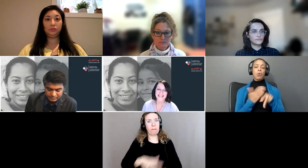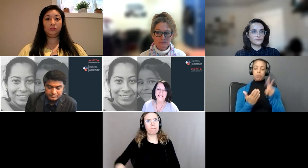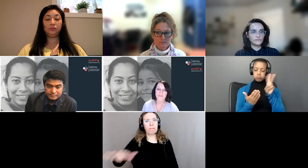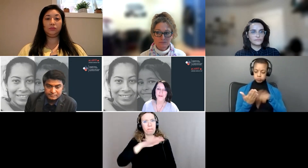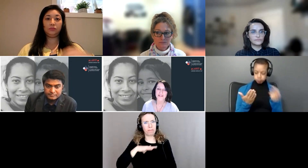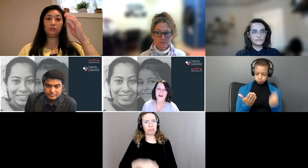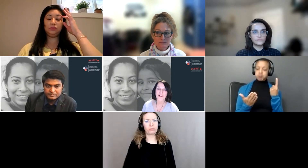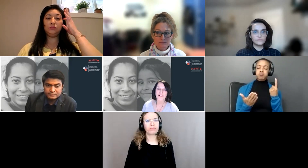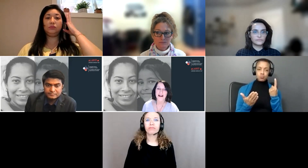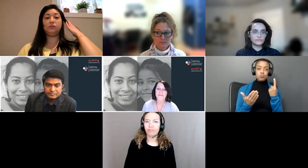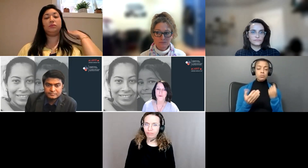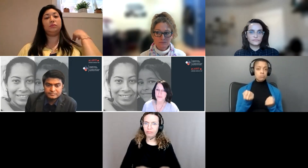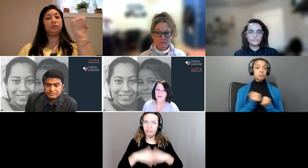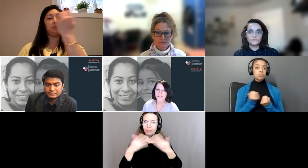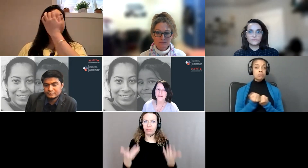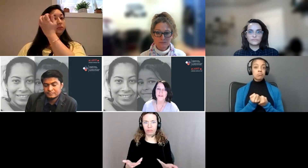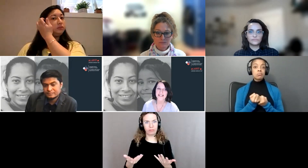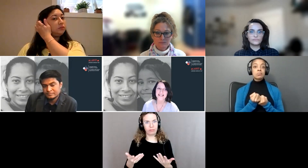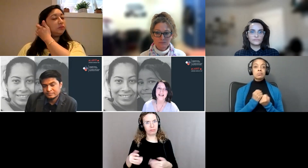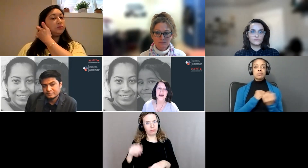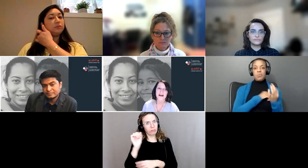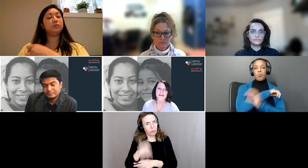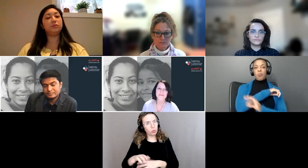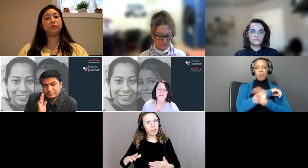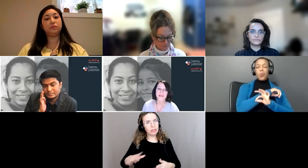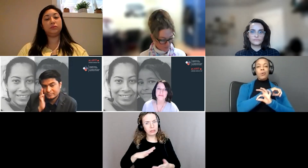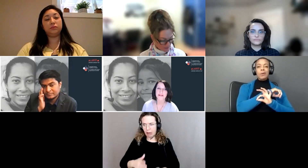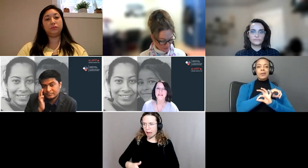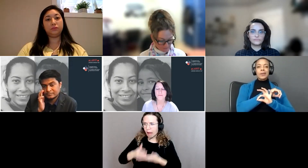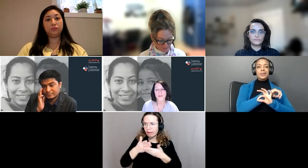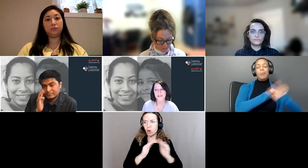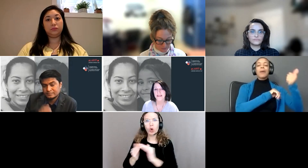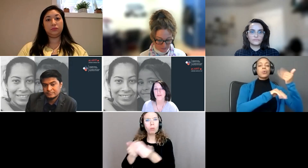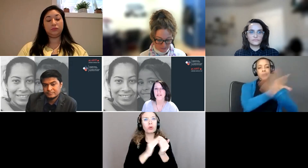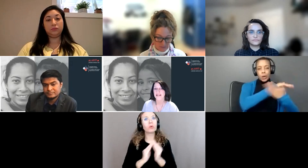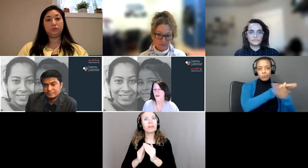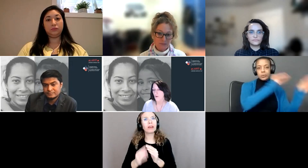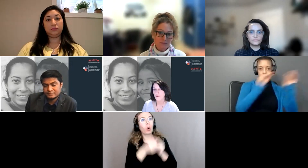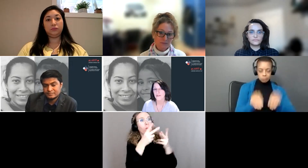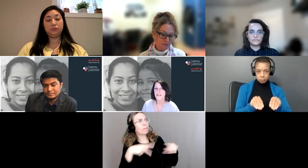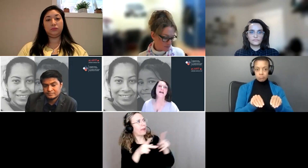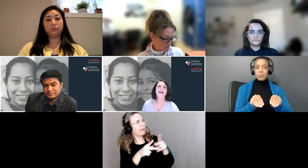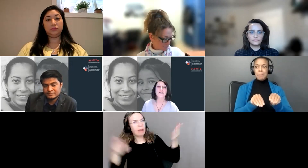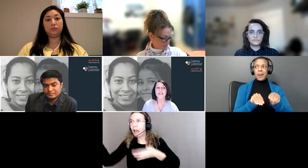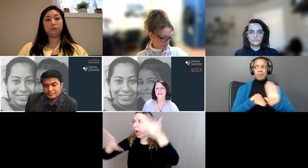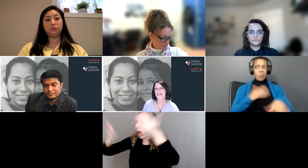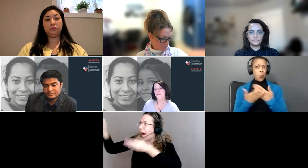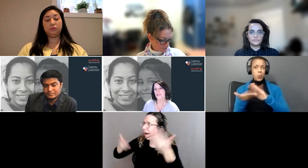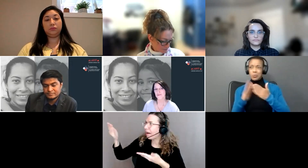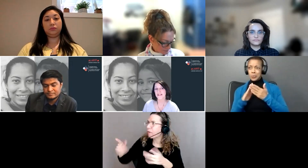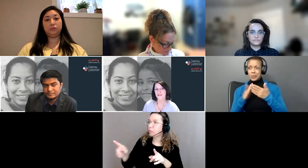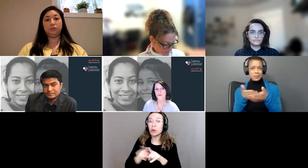oui, définitivement, ça nous supporte pour les communautés qui viennent de l'étranger, mais ça supporte aussi les communautés